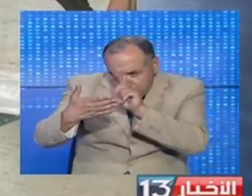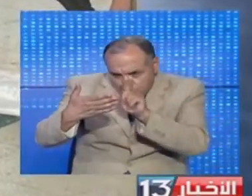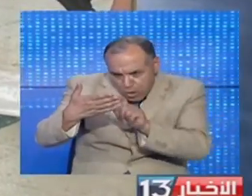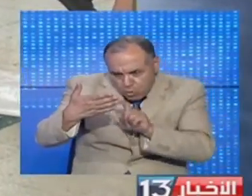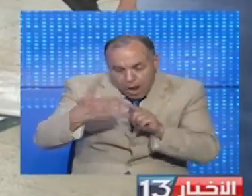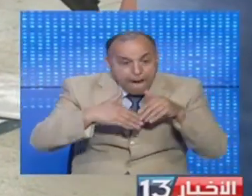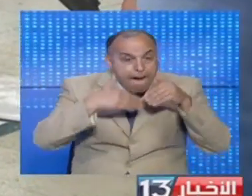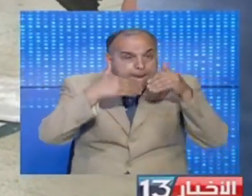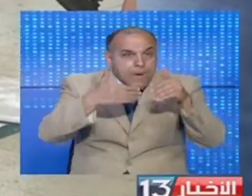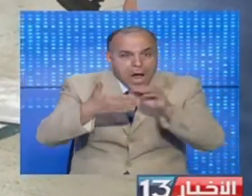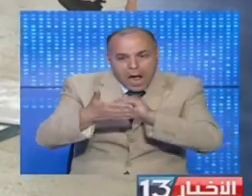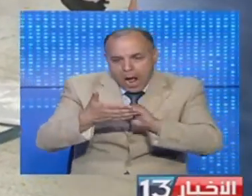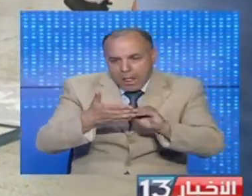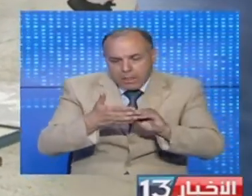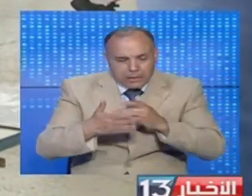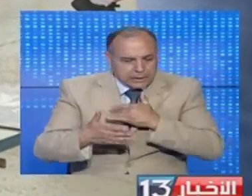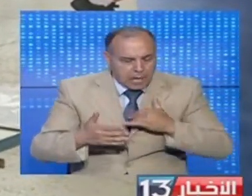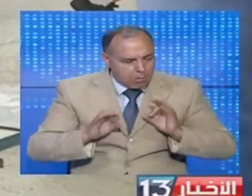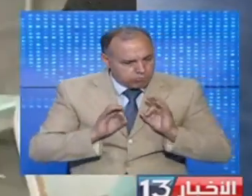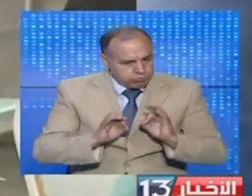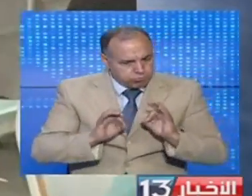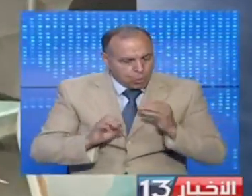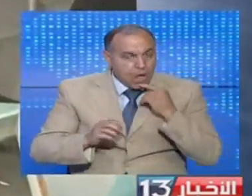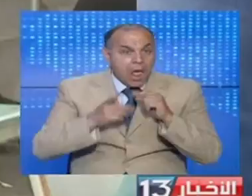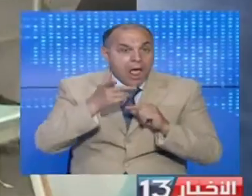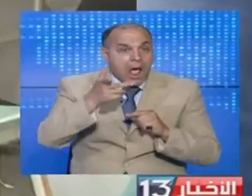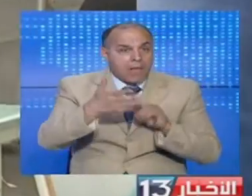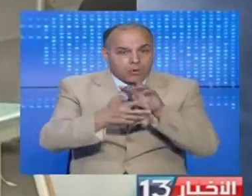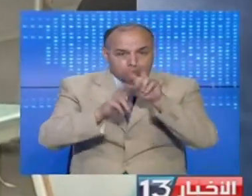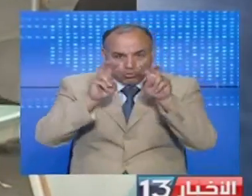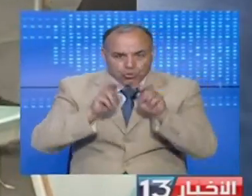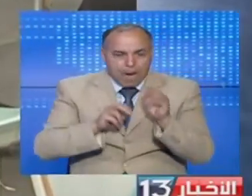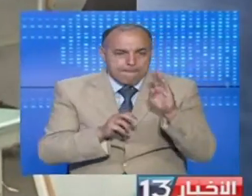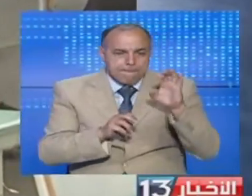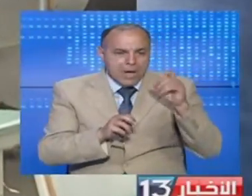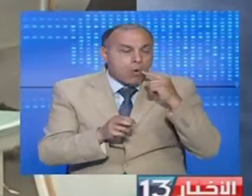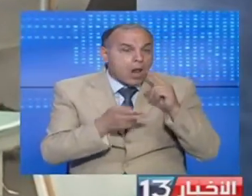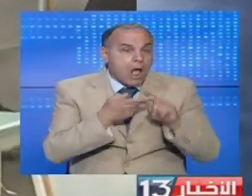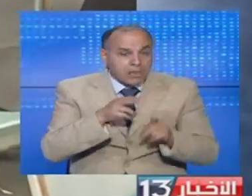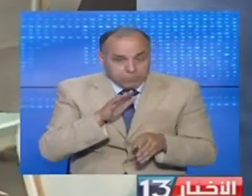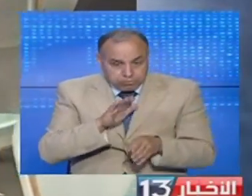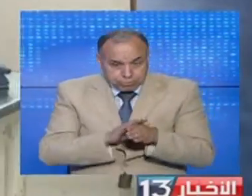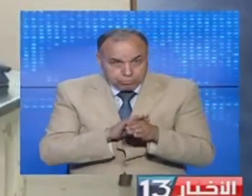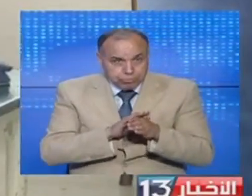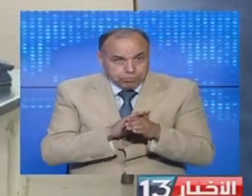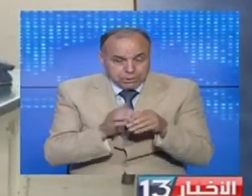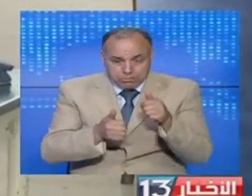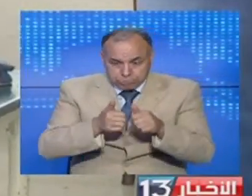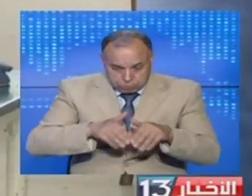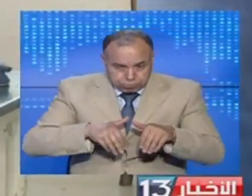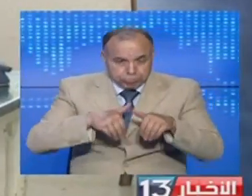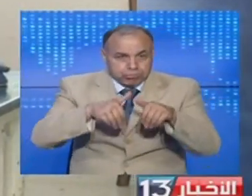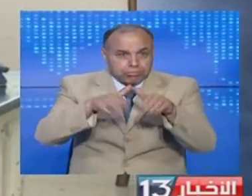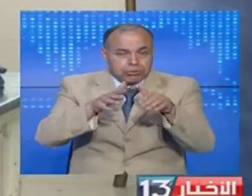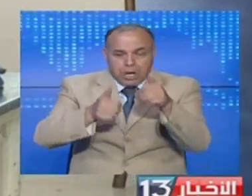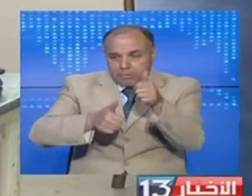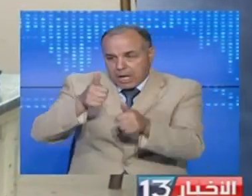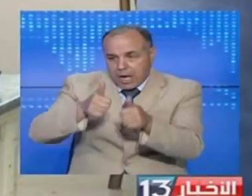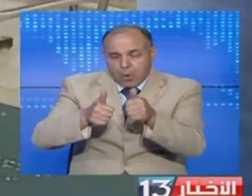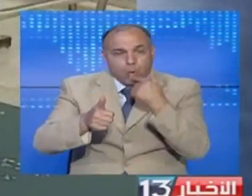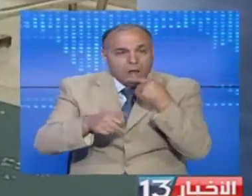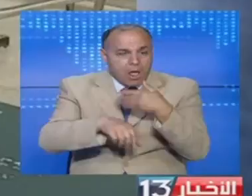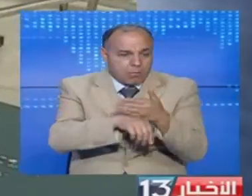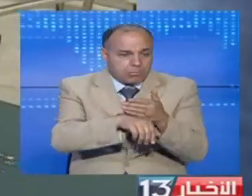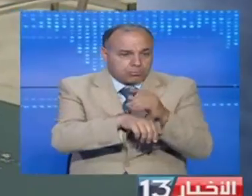اجراءات اداريه وصحيه وفي ال بالشهاده باكالوريا انطلق العد التنازلي في اجراء اختبارات ها